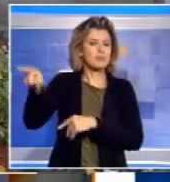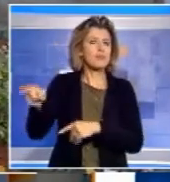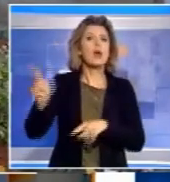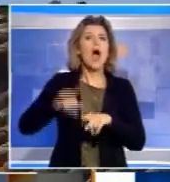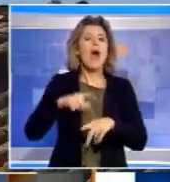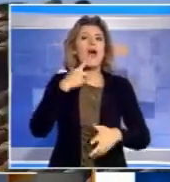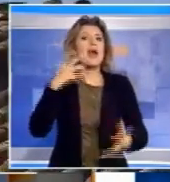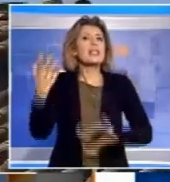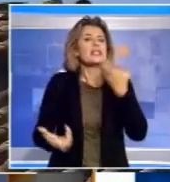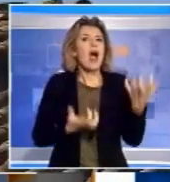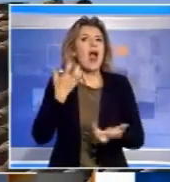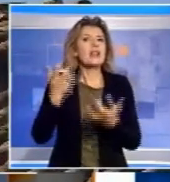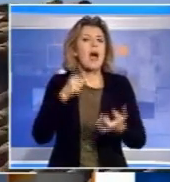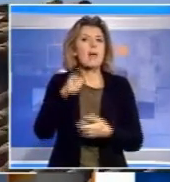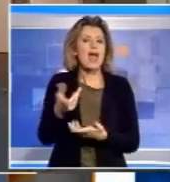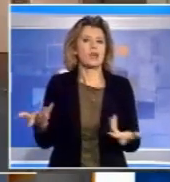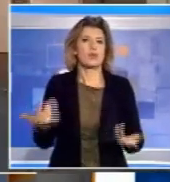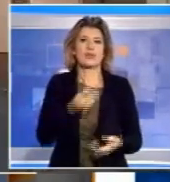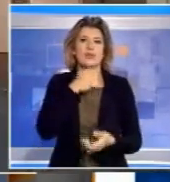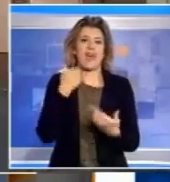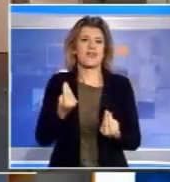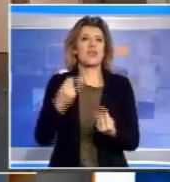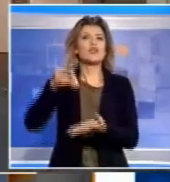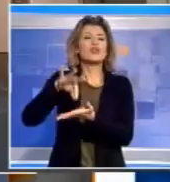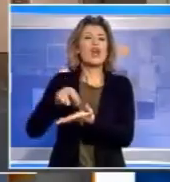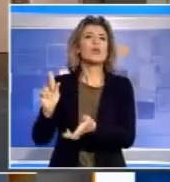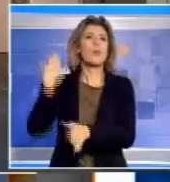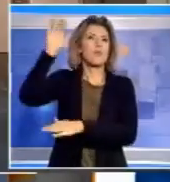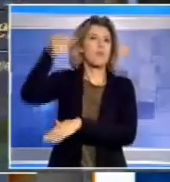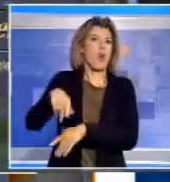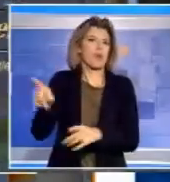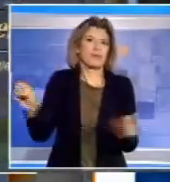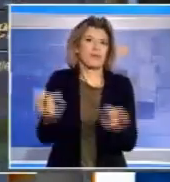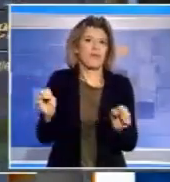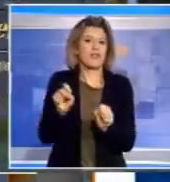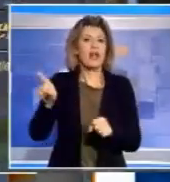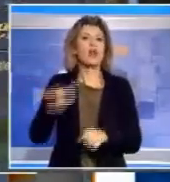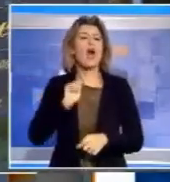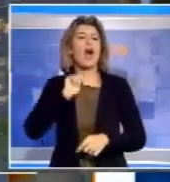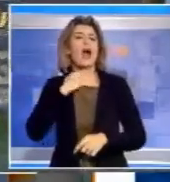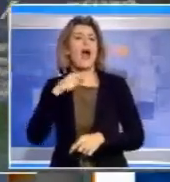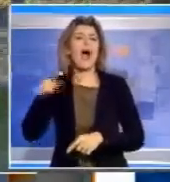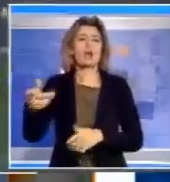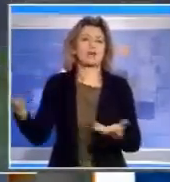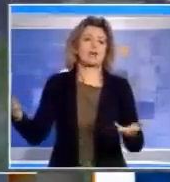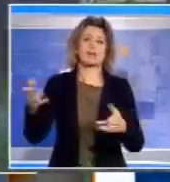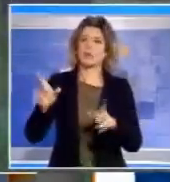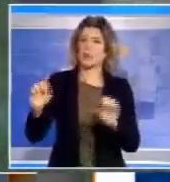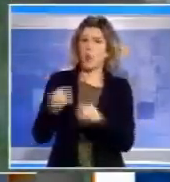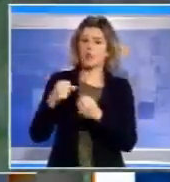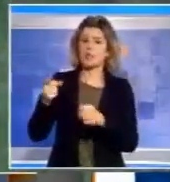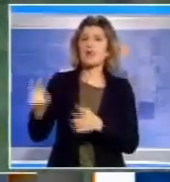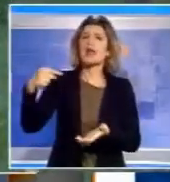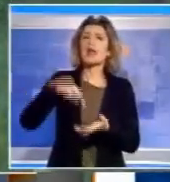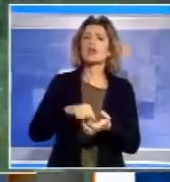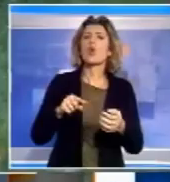riscaldamento bene essenziali in un centro di montagna come San Severino Lucano gas bandito e ritorno all'uso della legna ma